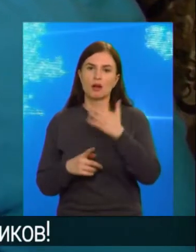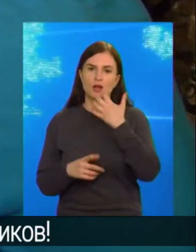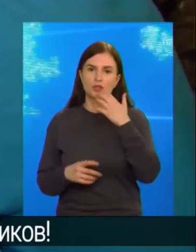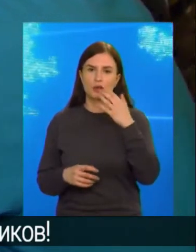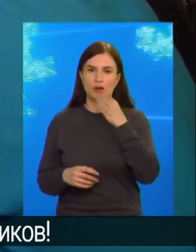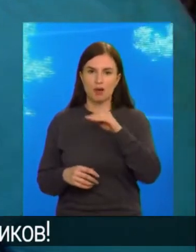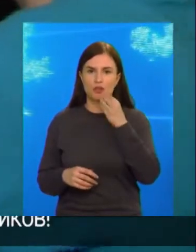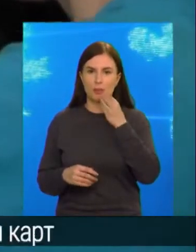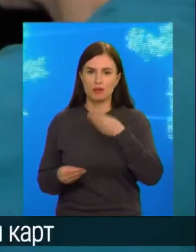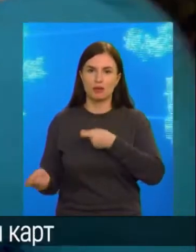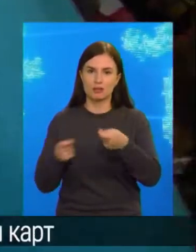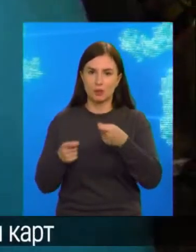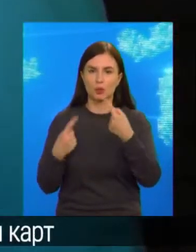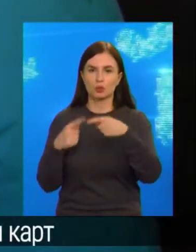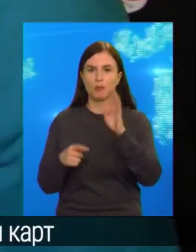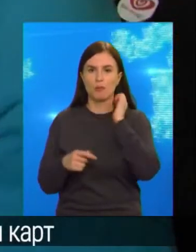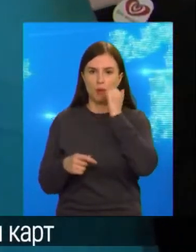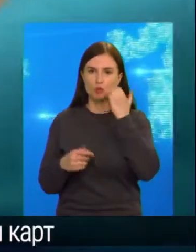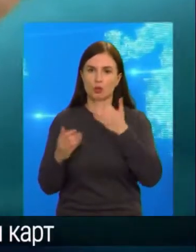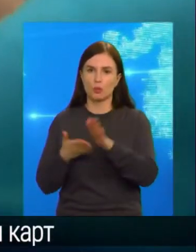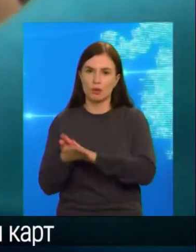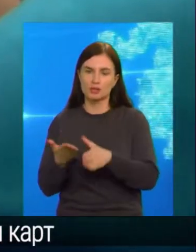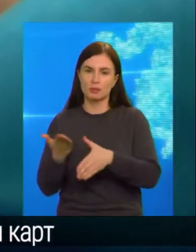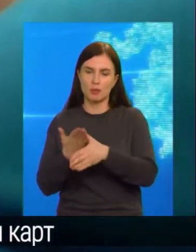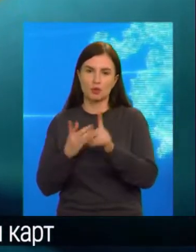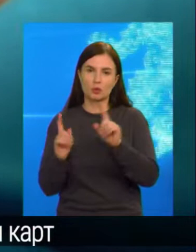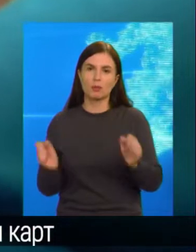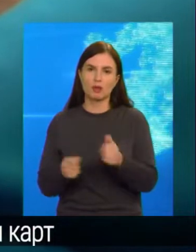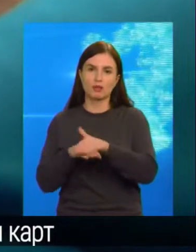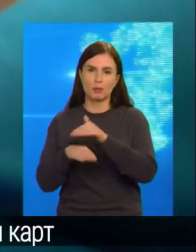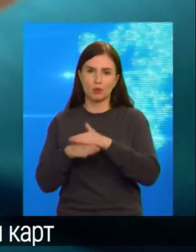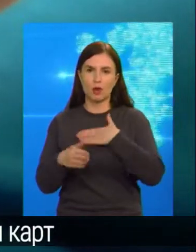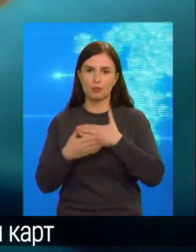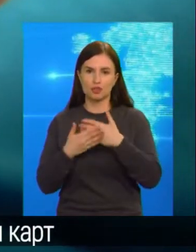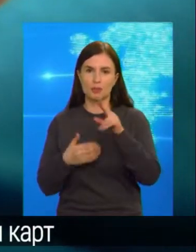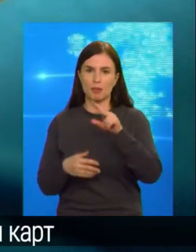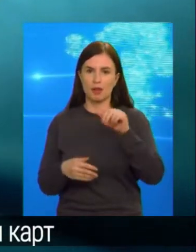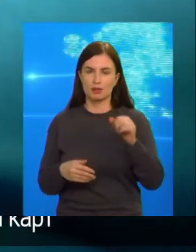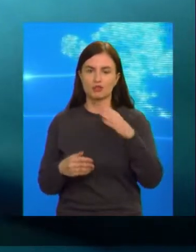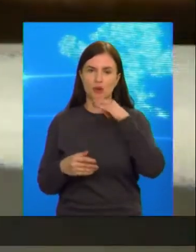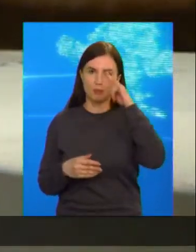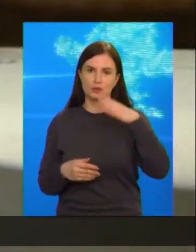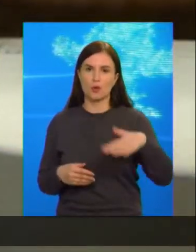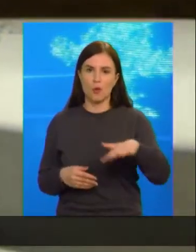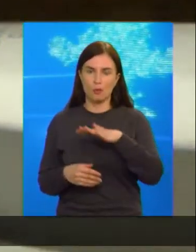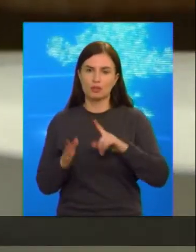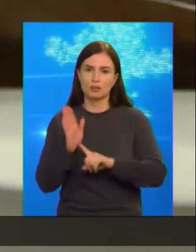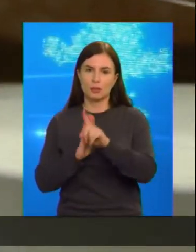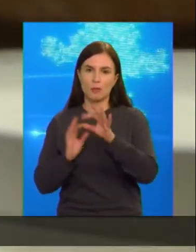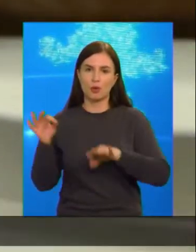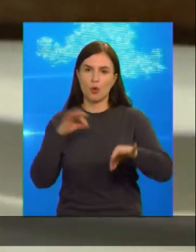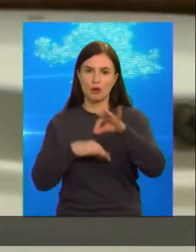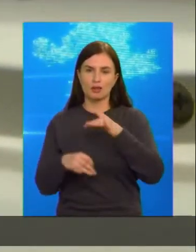развозят, другие бабушкам убираться помогают. Чтобы поддержать доброту, общественная палата Челябинской области запустила проект